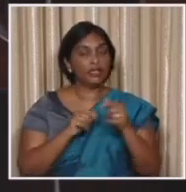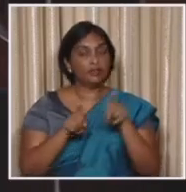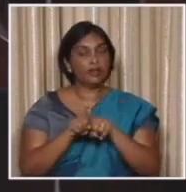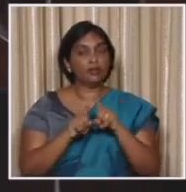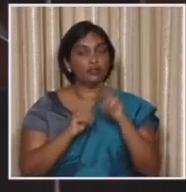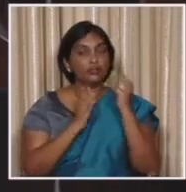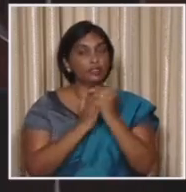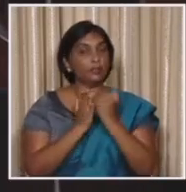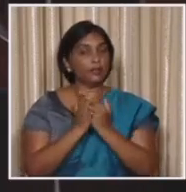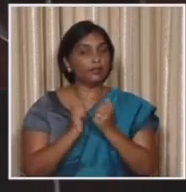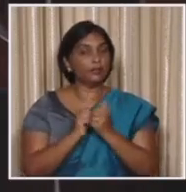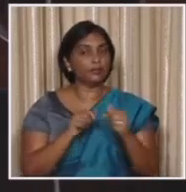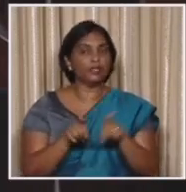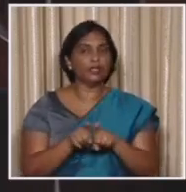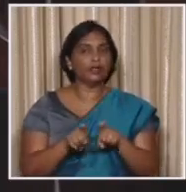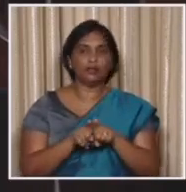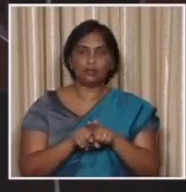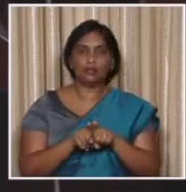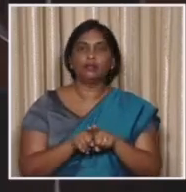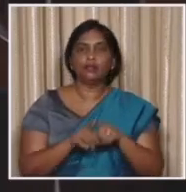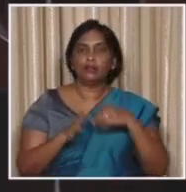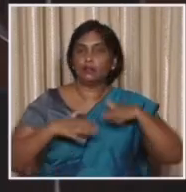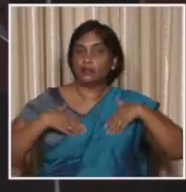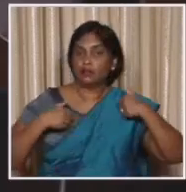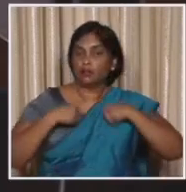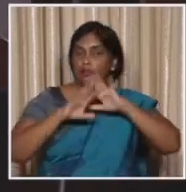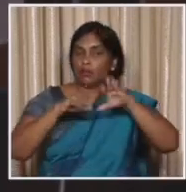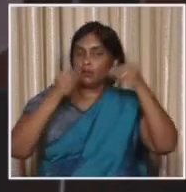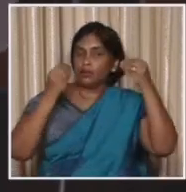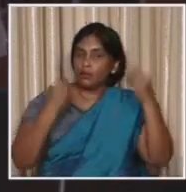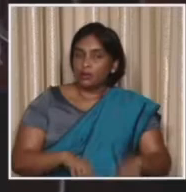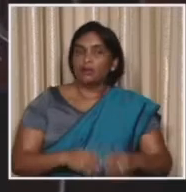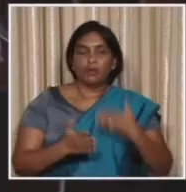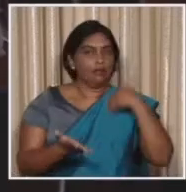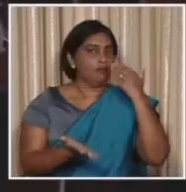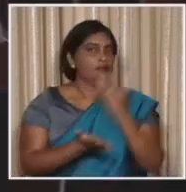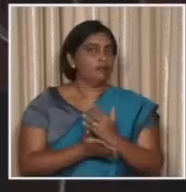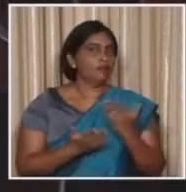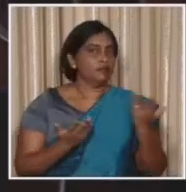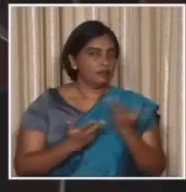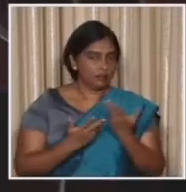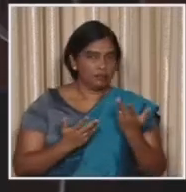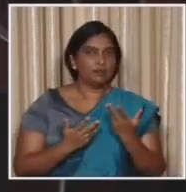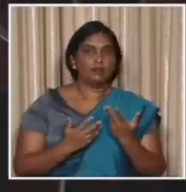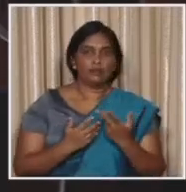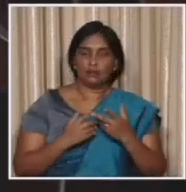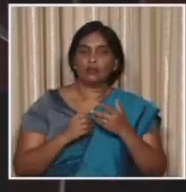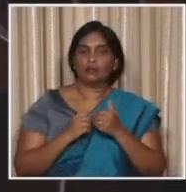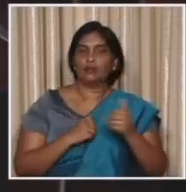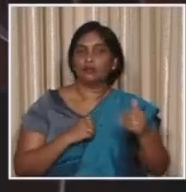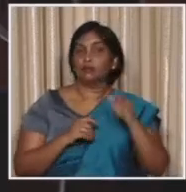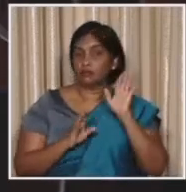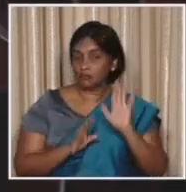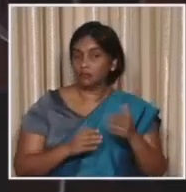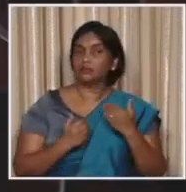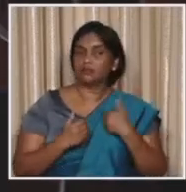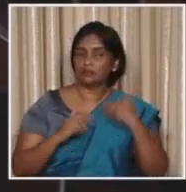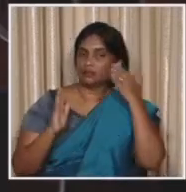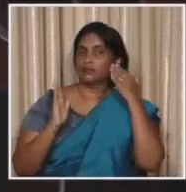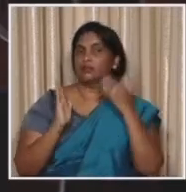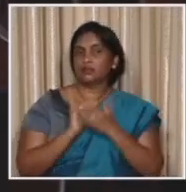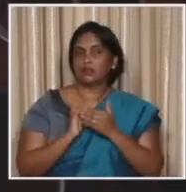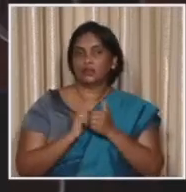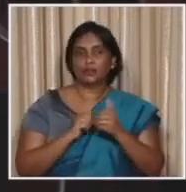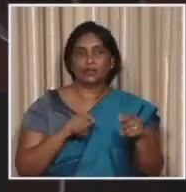කියලා. එහෙම නොවුනොත් එහෙම මේ සෞඛ්‍ය ශාස්ත්‍රයේ වැටීම කවුරු ආවත් නවත්තන්න බෑ කියන එක තමයි මගේ අදහස. ඉතින් මේ පිළිබඳ අවධානය යොමු